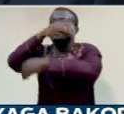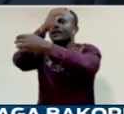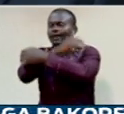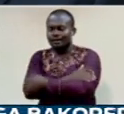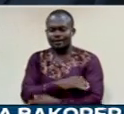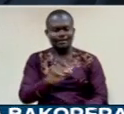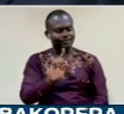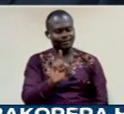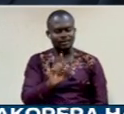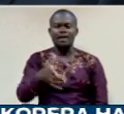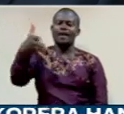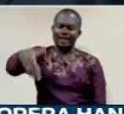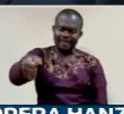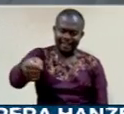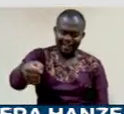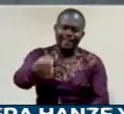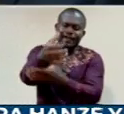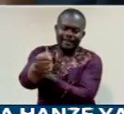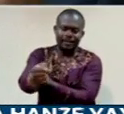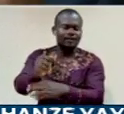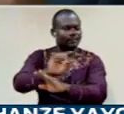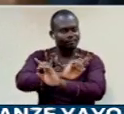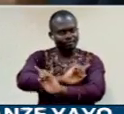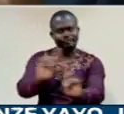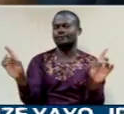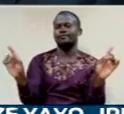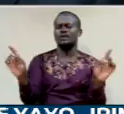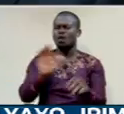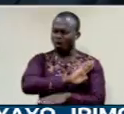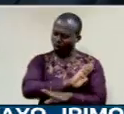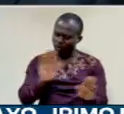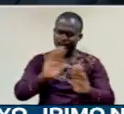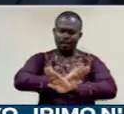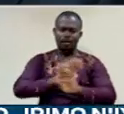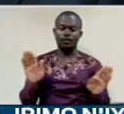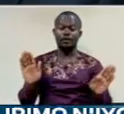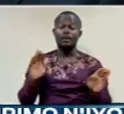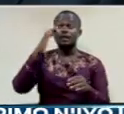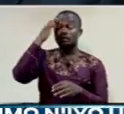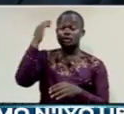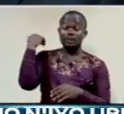haje icyorezo ntitwakoresha wa muco kwiyanduza turibuka urupfu twapfushije abacu